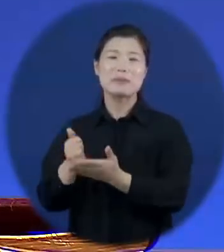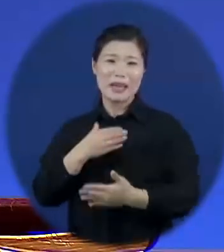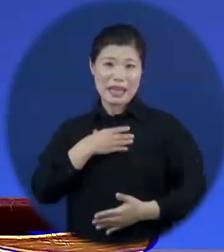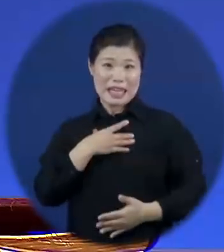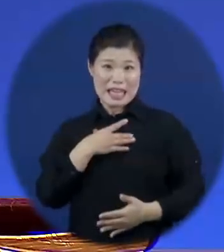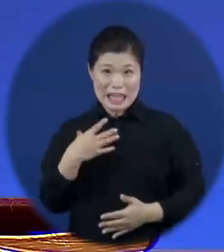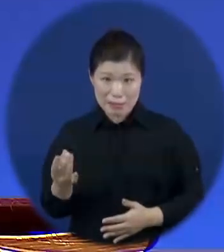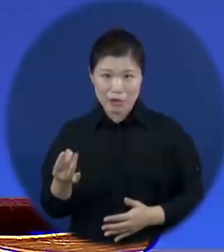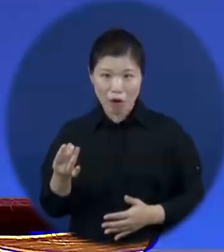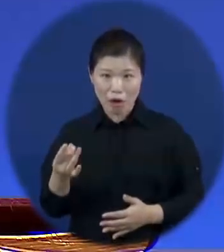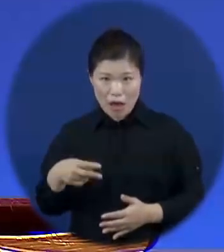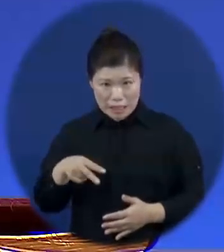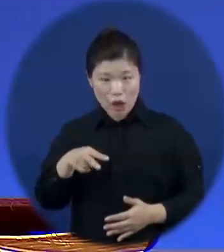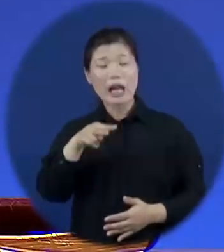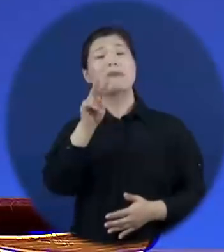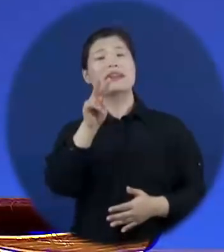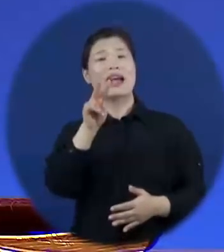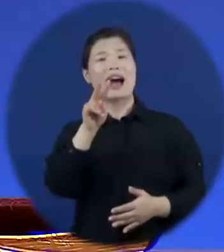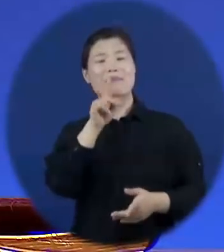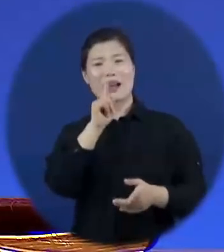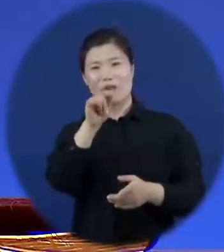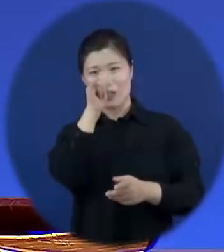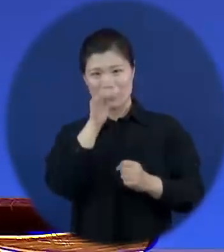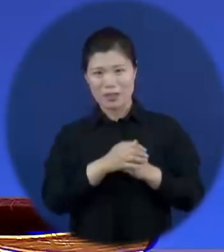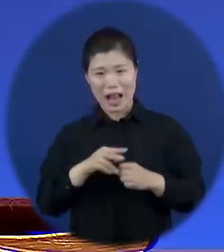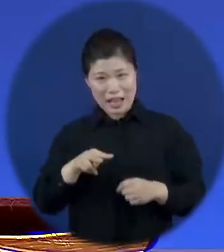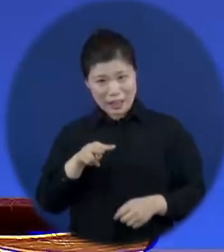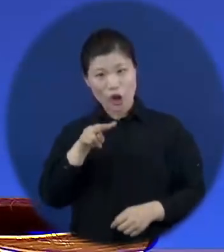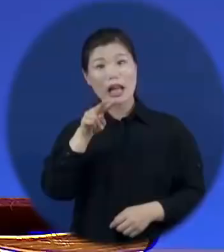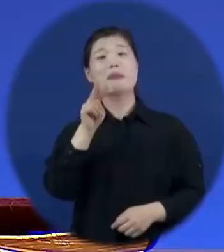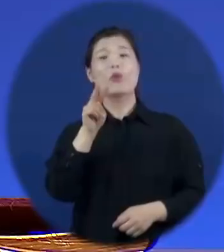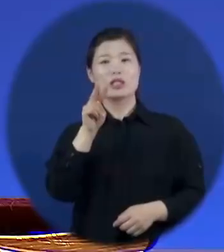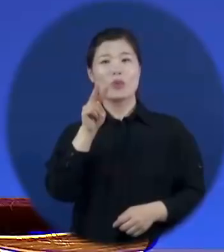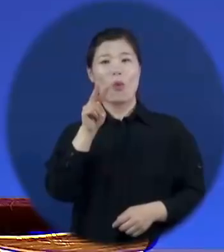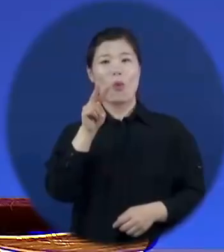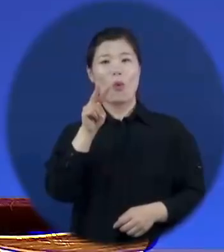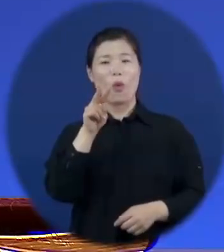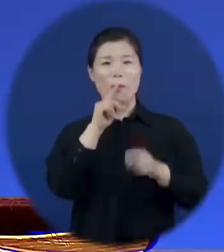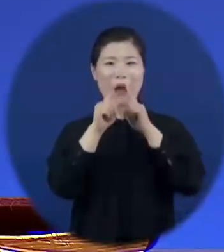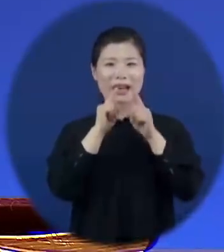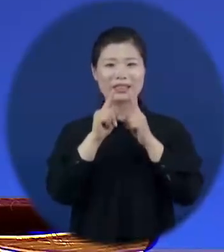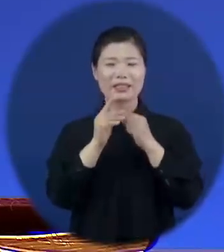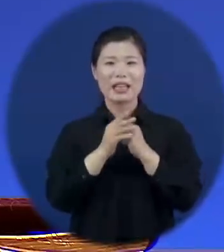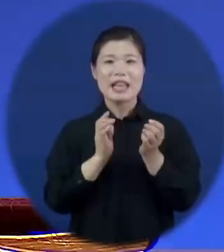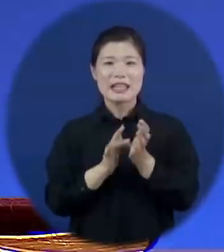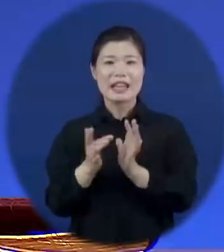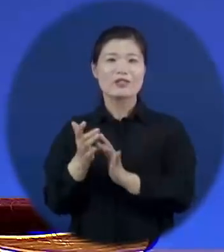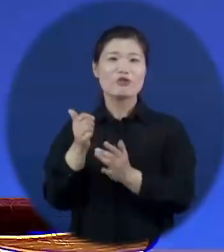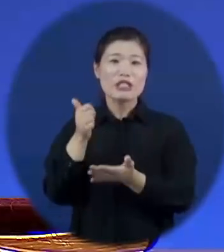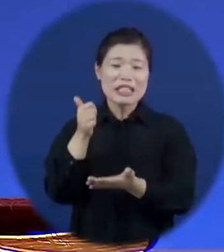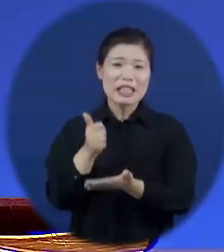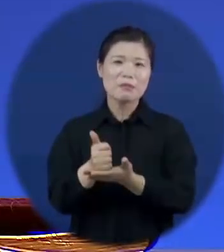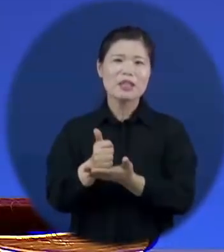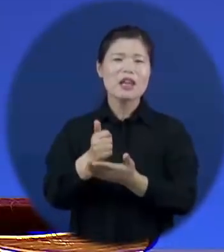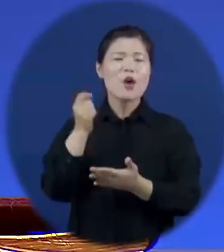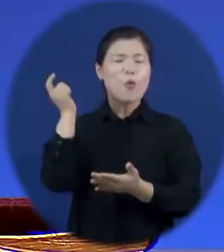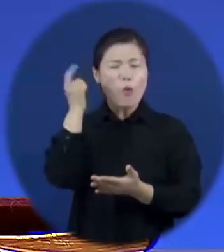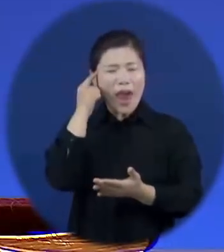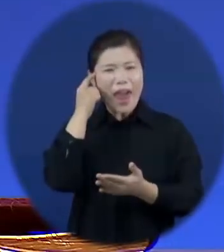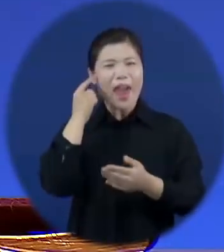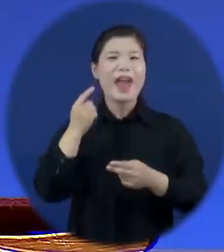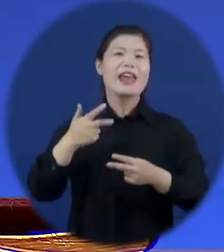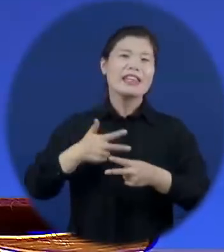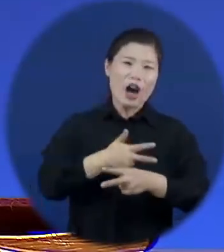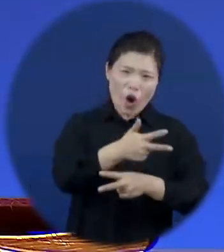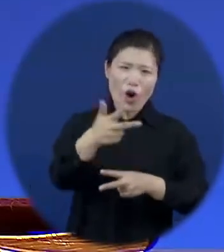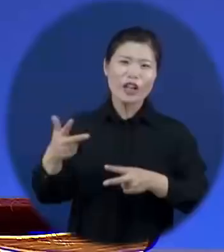일부러 쳐다보셨다고 되어 있습니다. 이 쳐다보시고라는 이 단어 안에는 예수님이 그날 왜